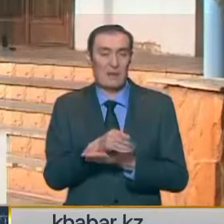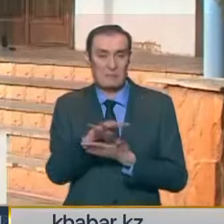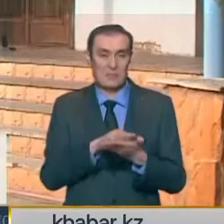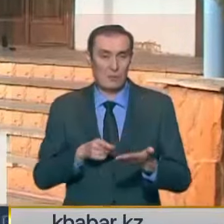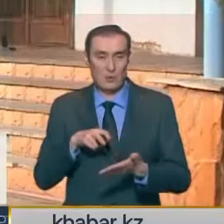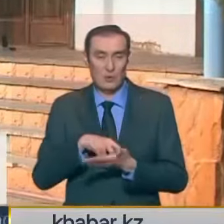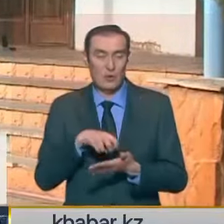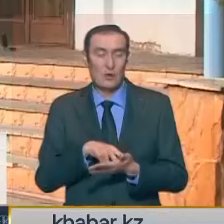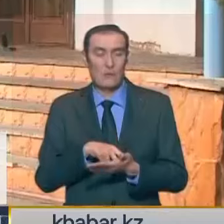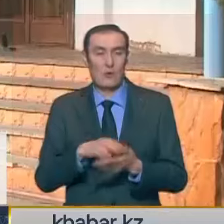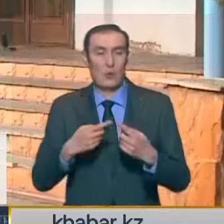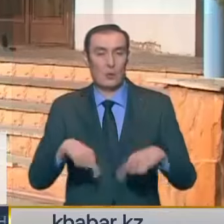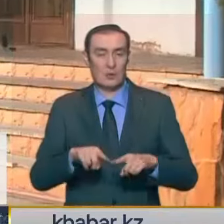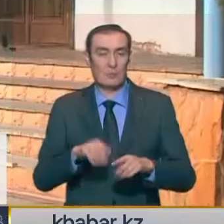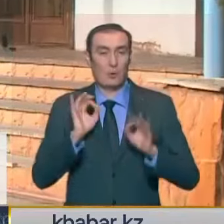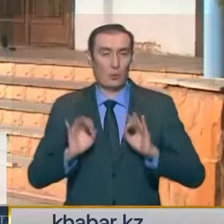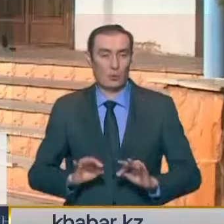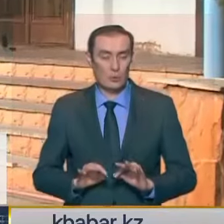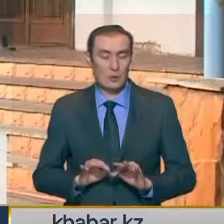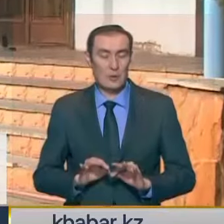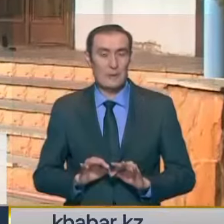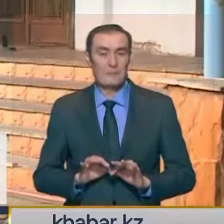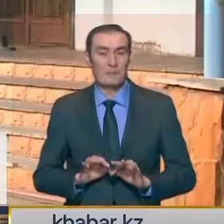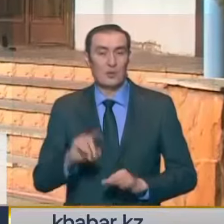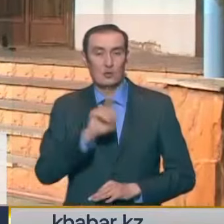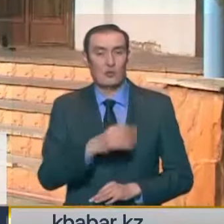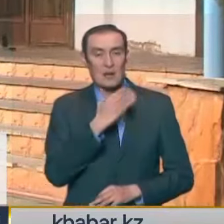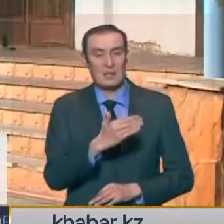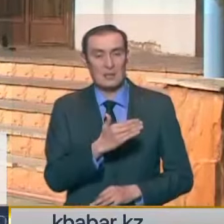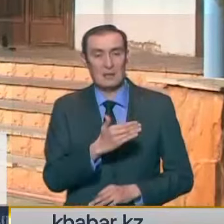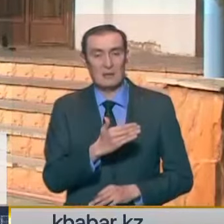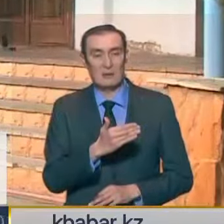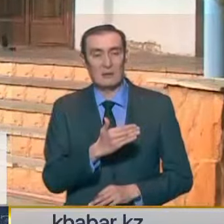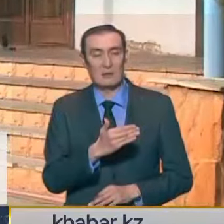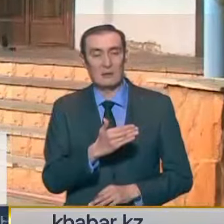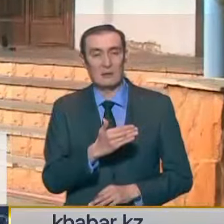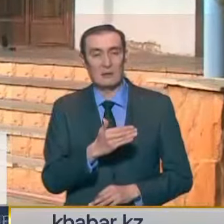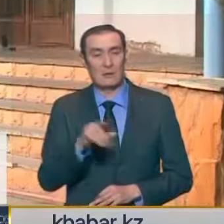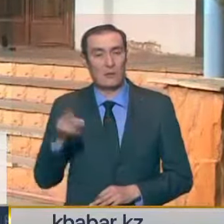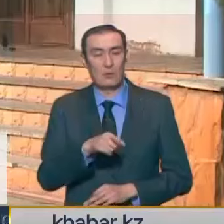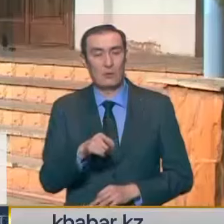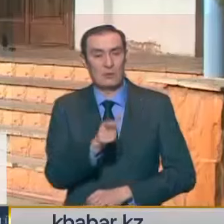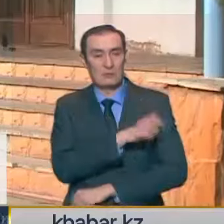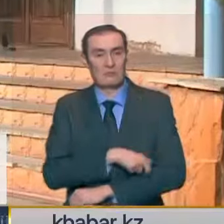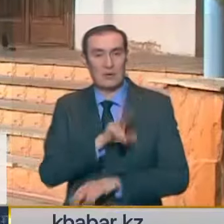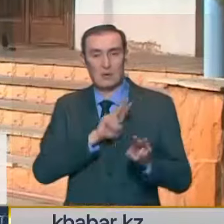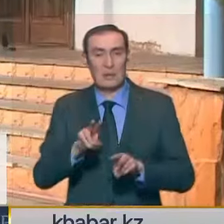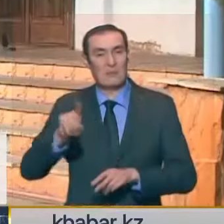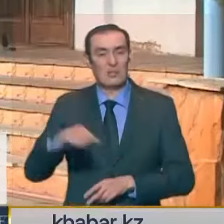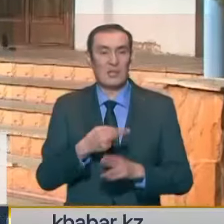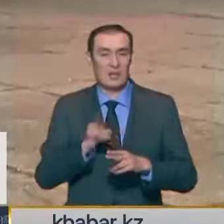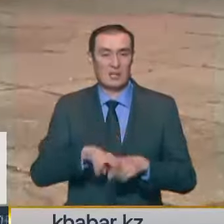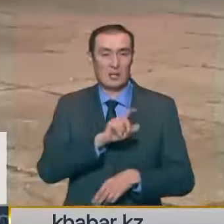письмо в орган прокуратуры в органы прокуратуры чтобы Они внесли нам протест прокурорского надзора для привлечения